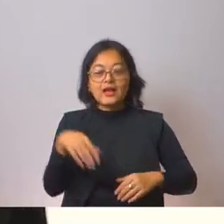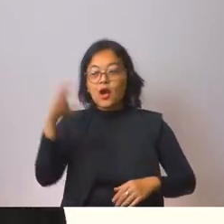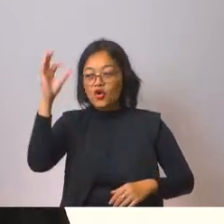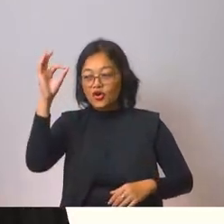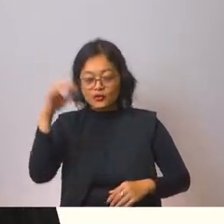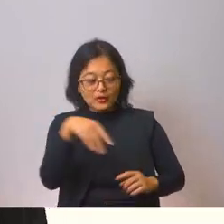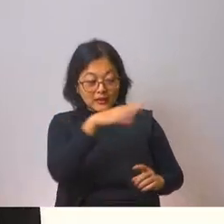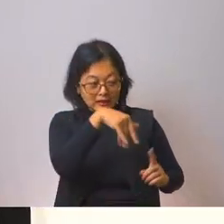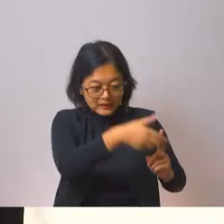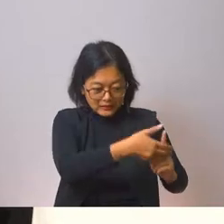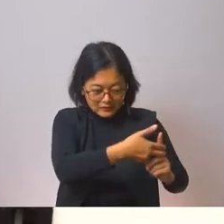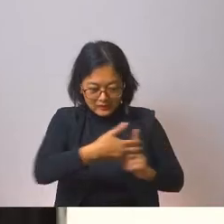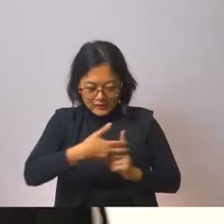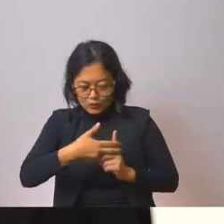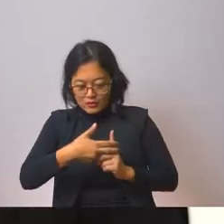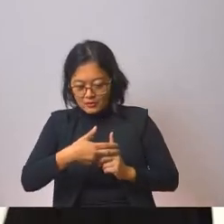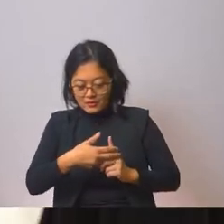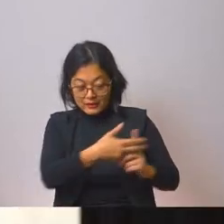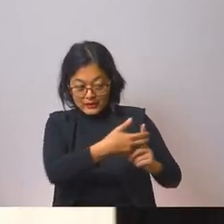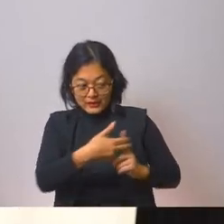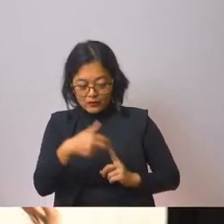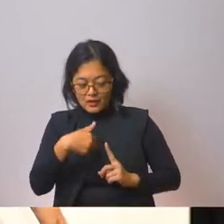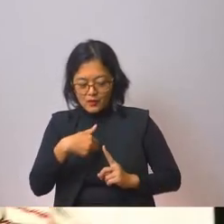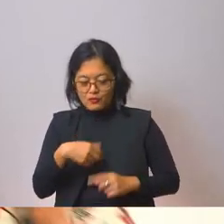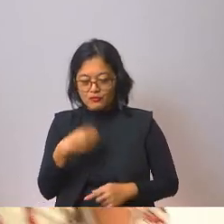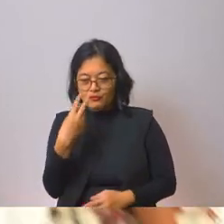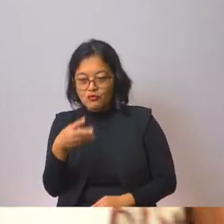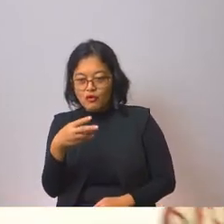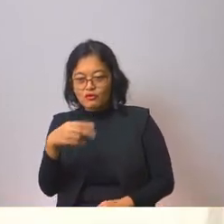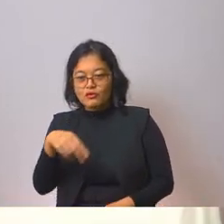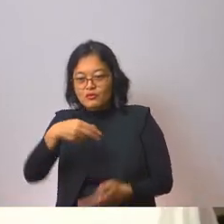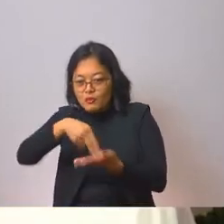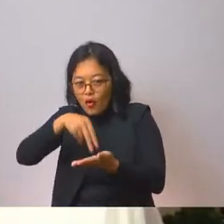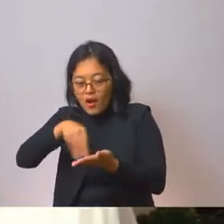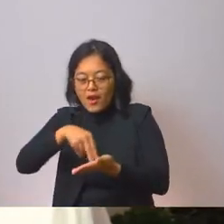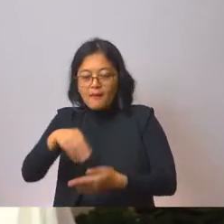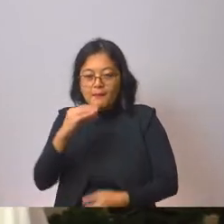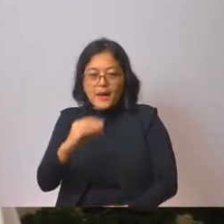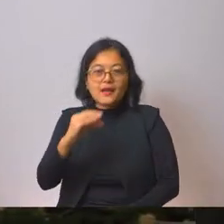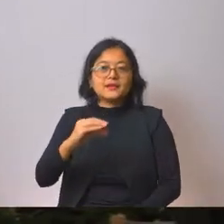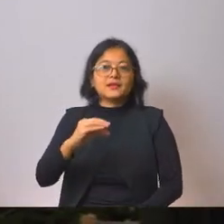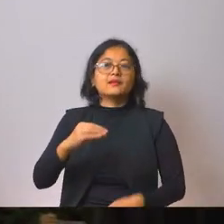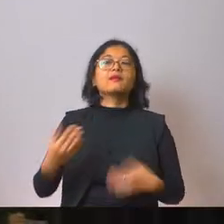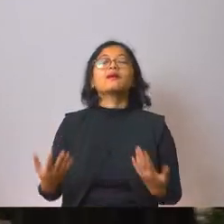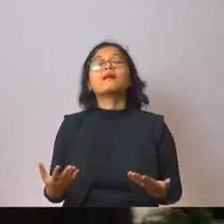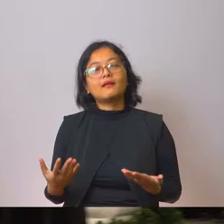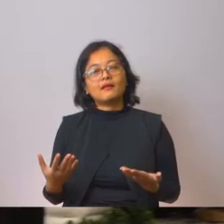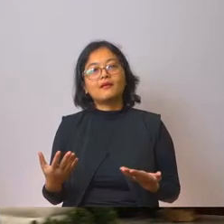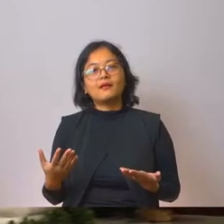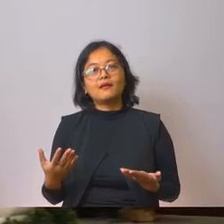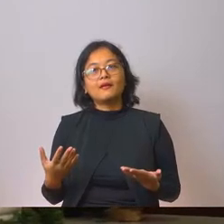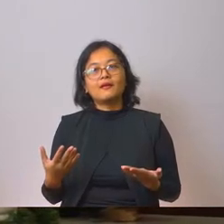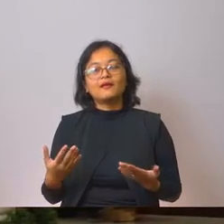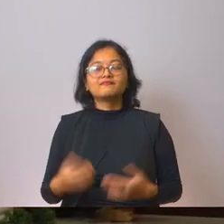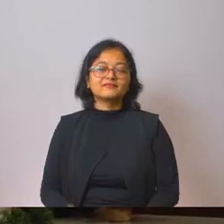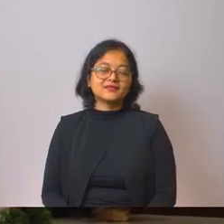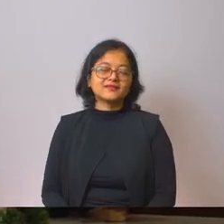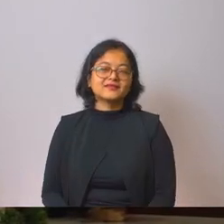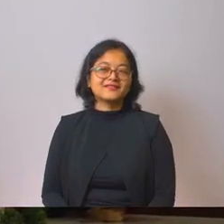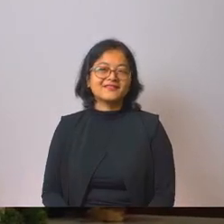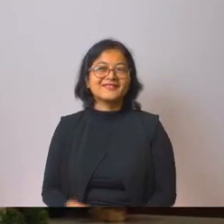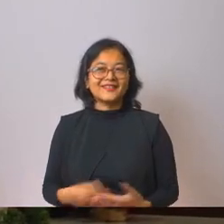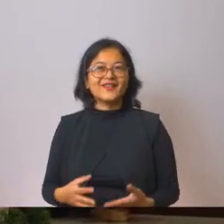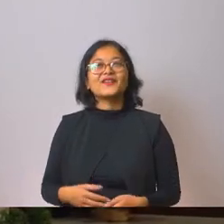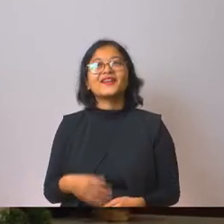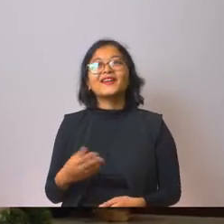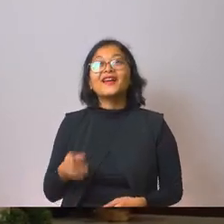boleh dibawa, silakan. Ya, Bapak Ibu, ada satu lagi ketika saya mendampingi komisi anak, ditemukan